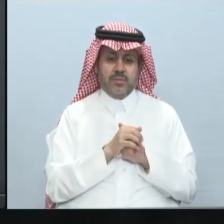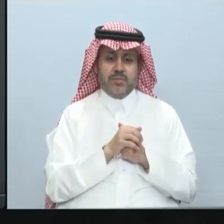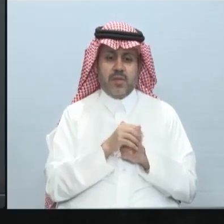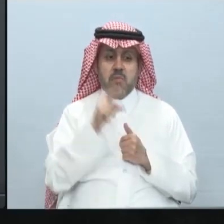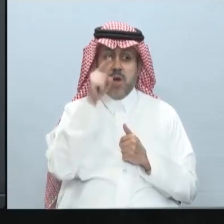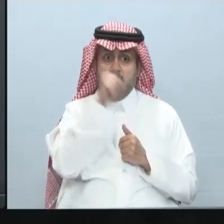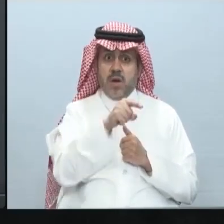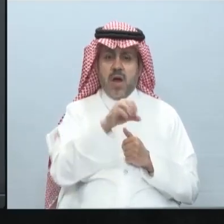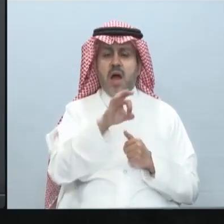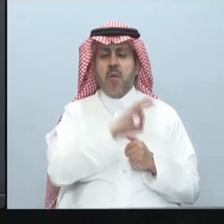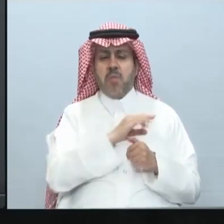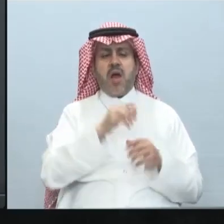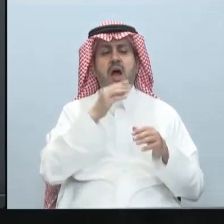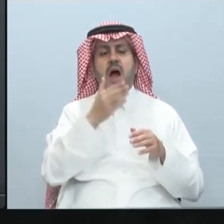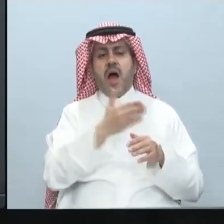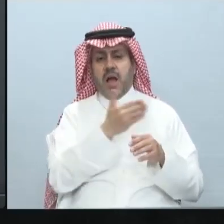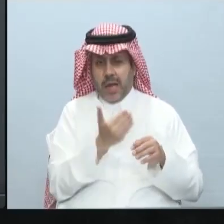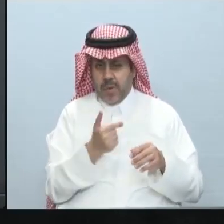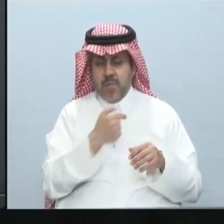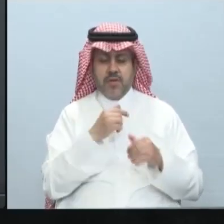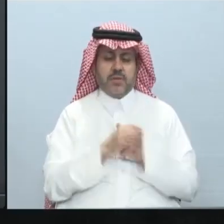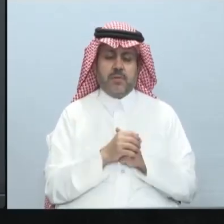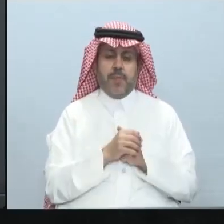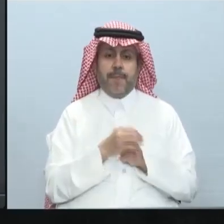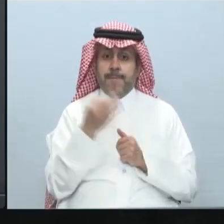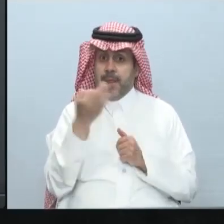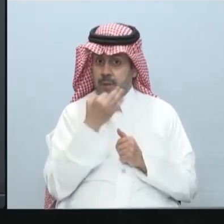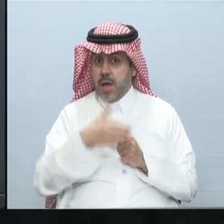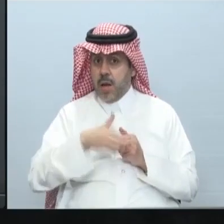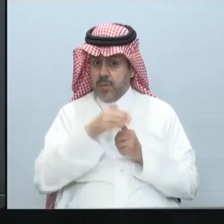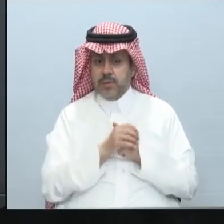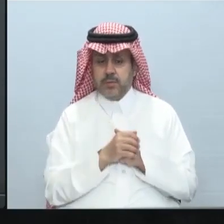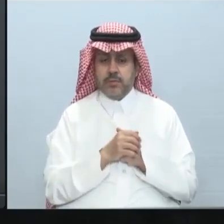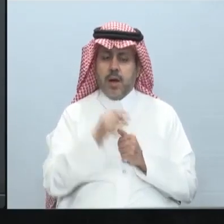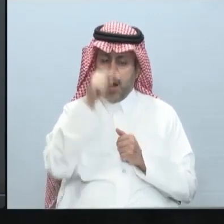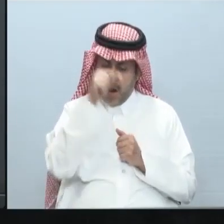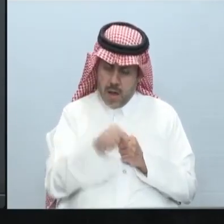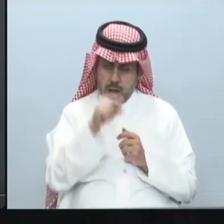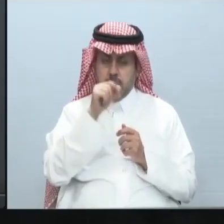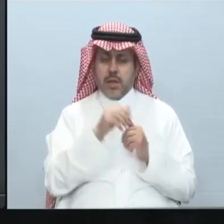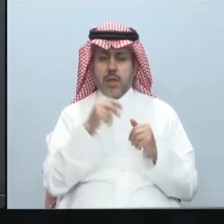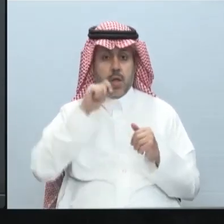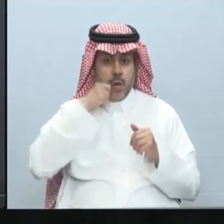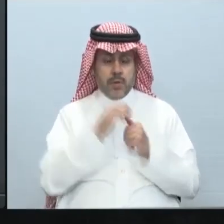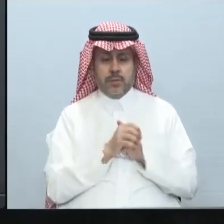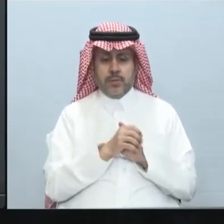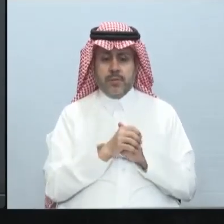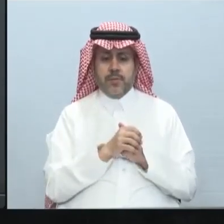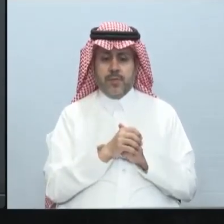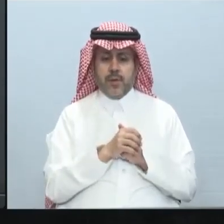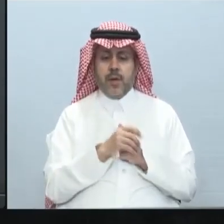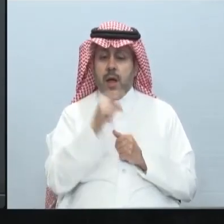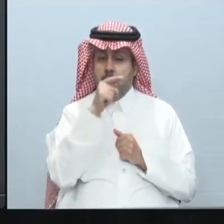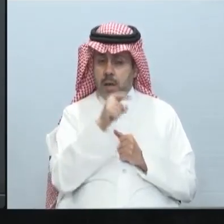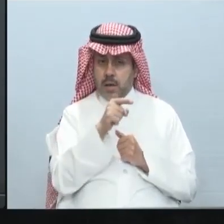بل والله من نفسي فقال النبي عليه الصلاه والسلام او كما قال الان يا عمر اي الان يا